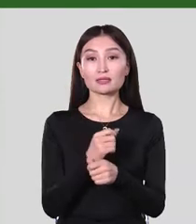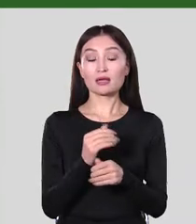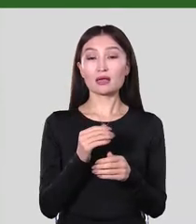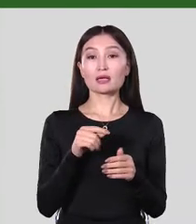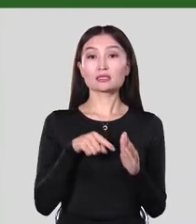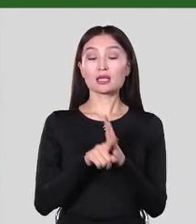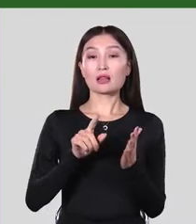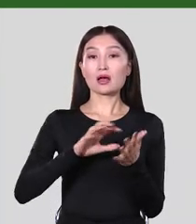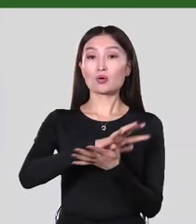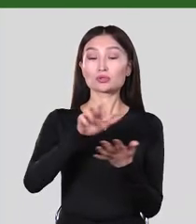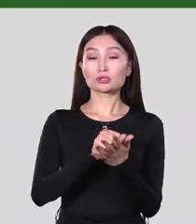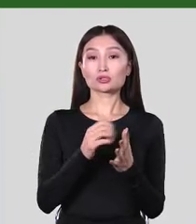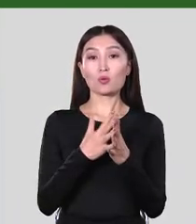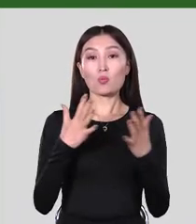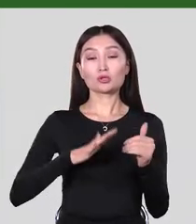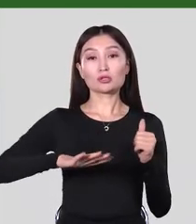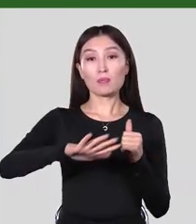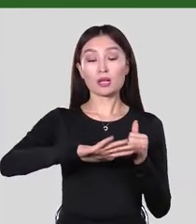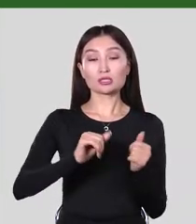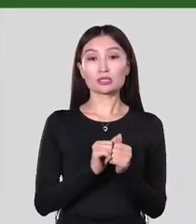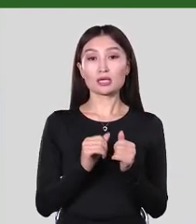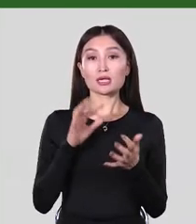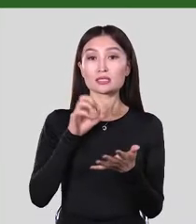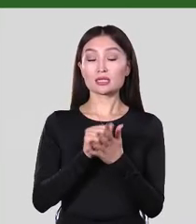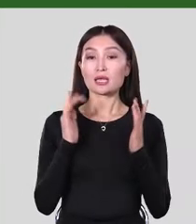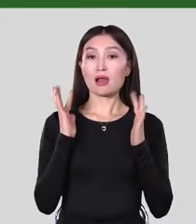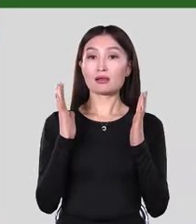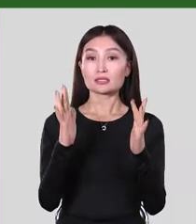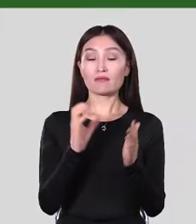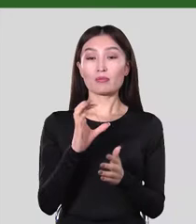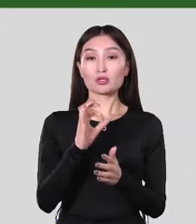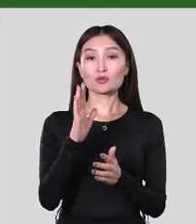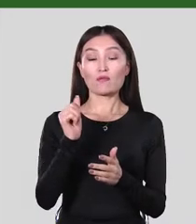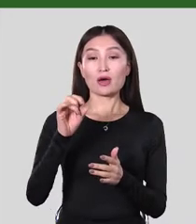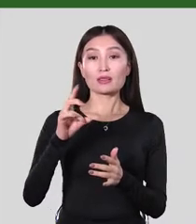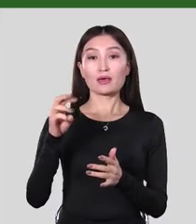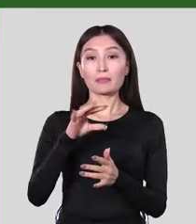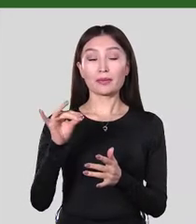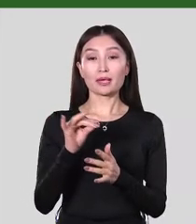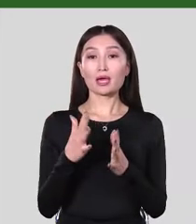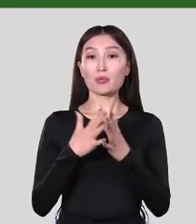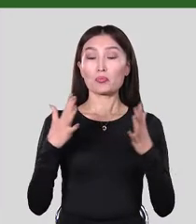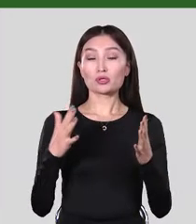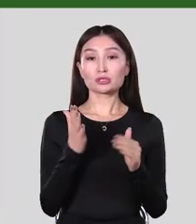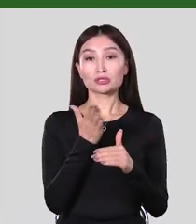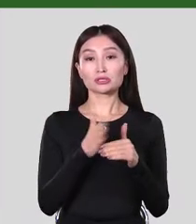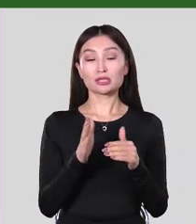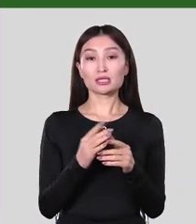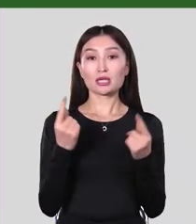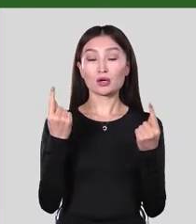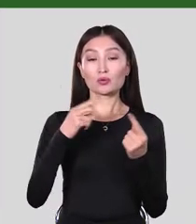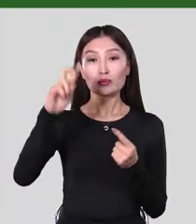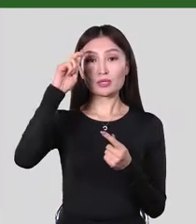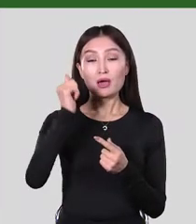стало уничтожаться гораздо больше площадей, занятых лесами и саваннами. Например, большая часть огромной